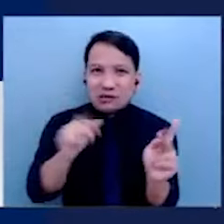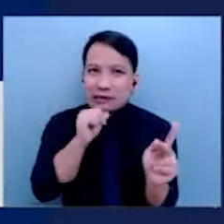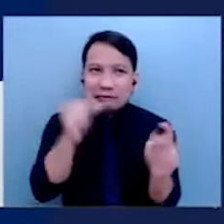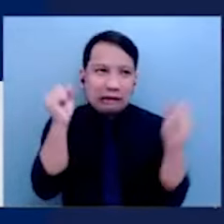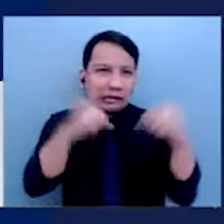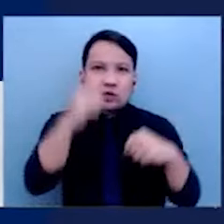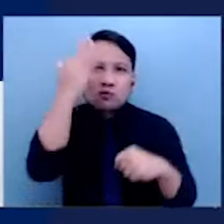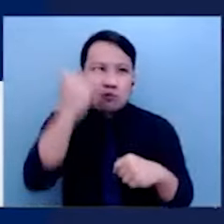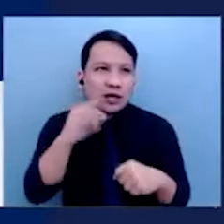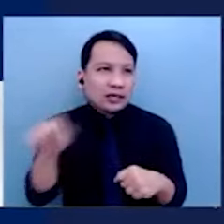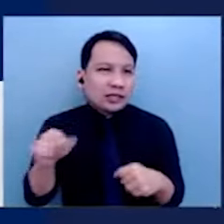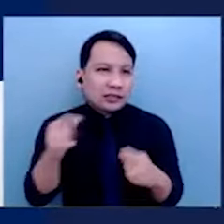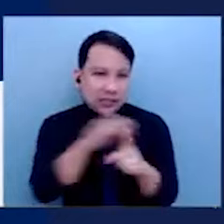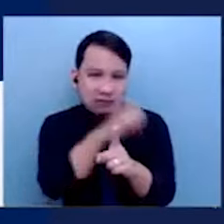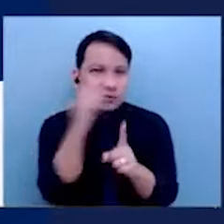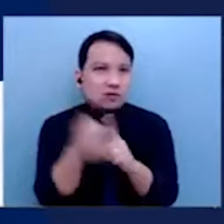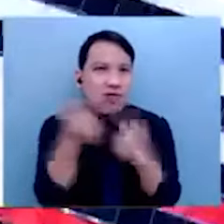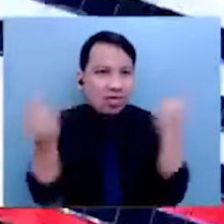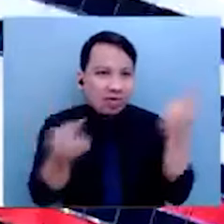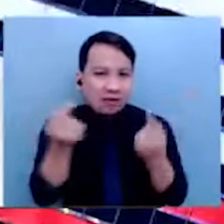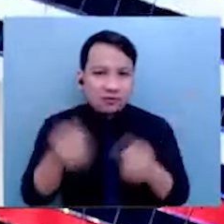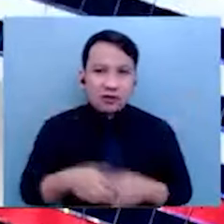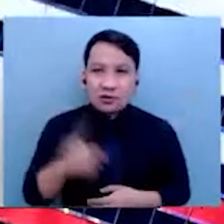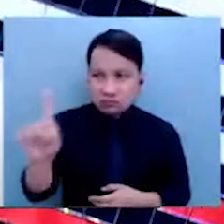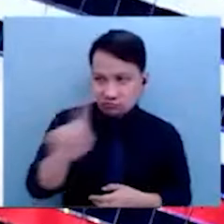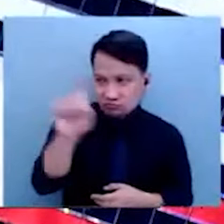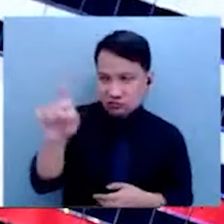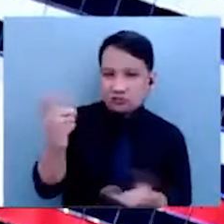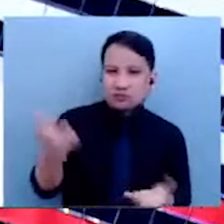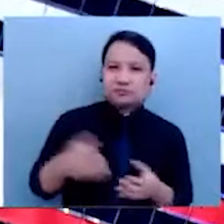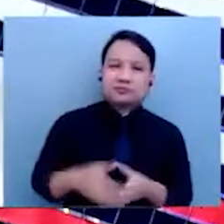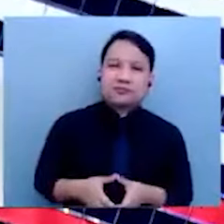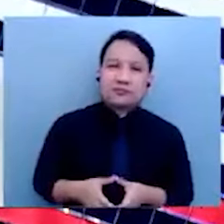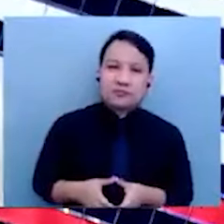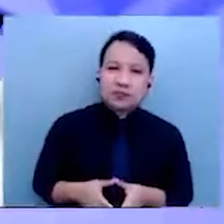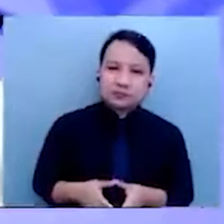issue? Kalyoti, kayo po unang sasagot sa tanong.